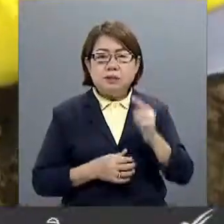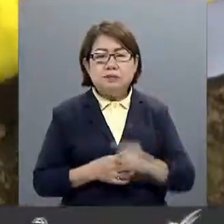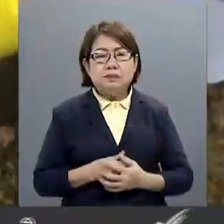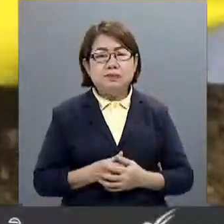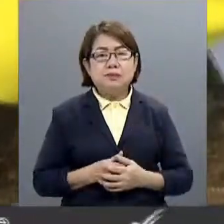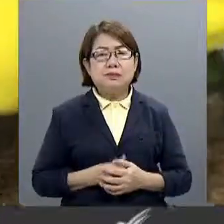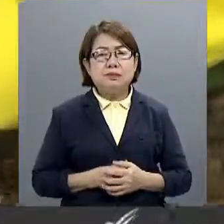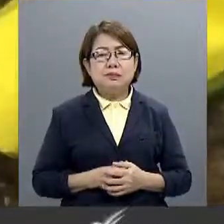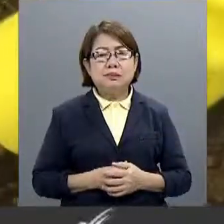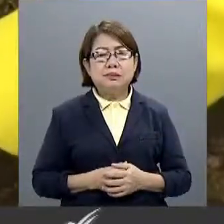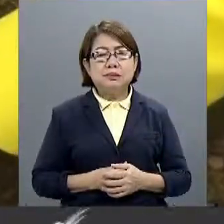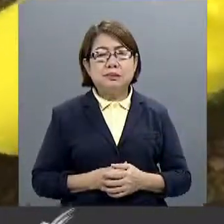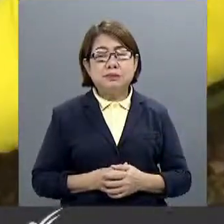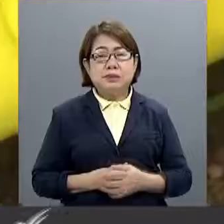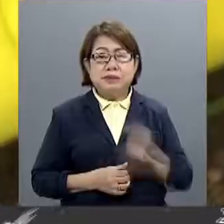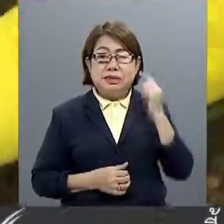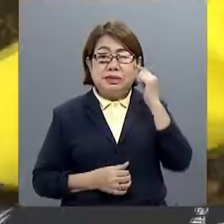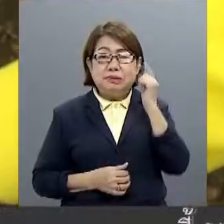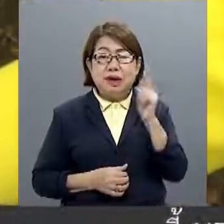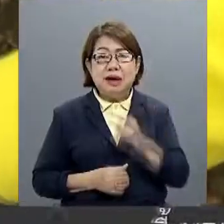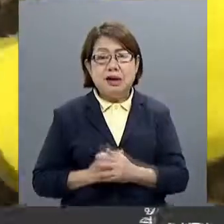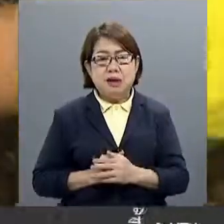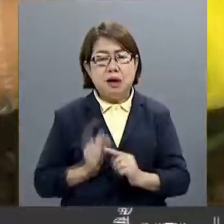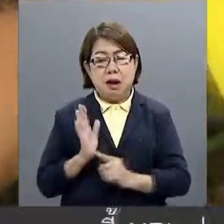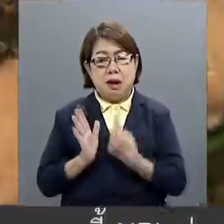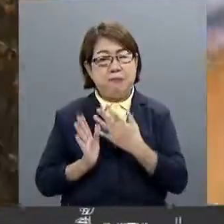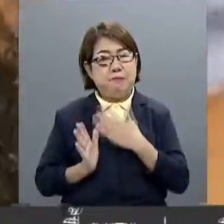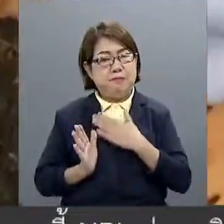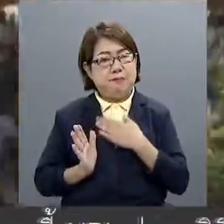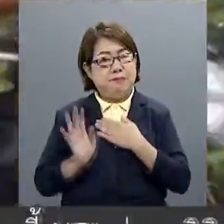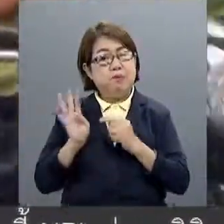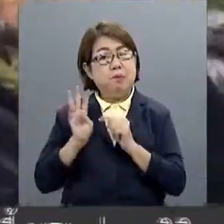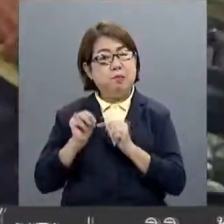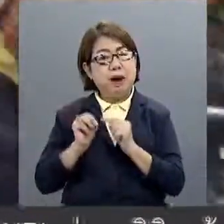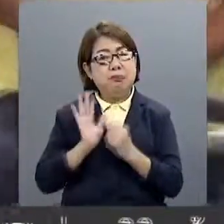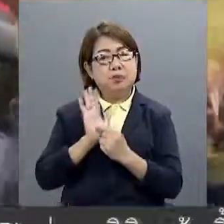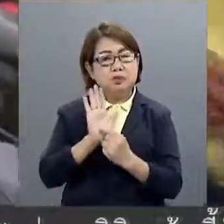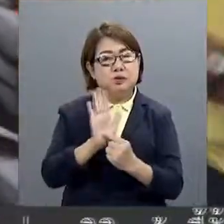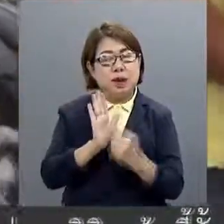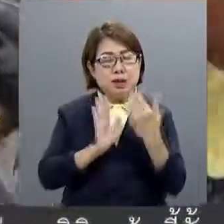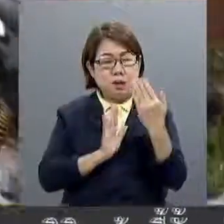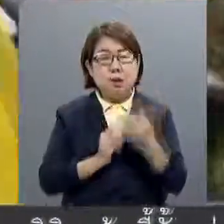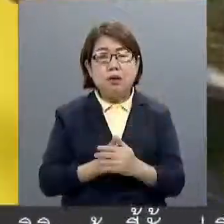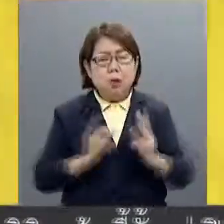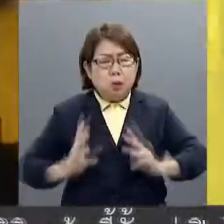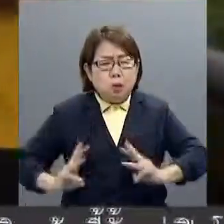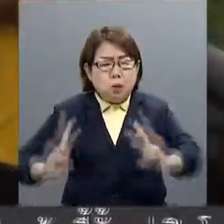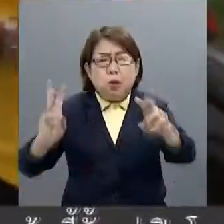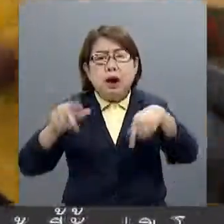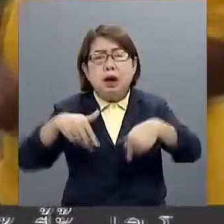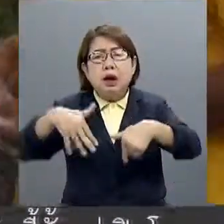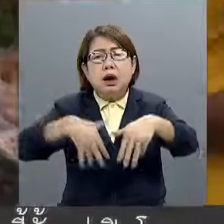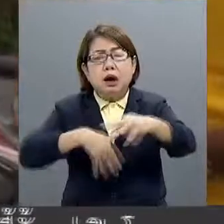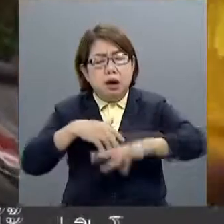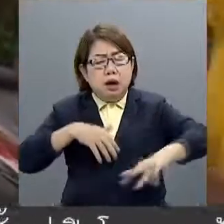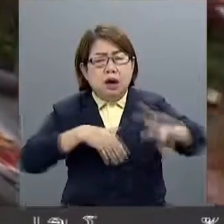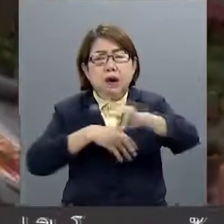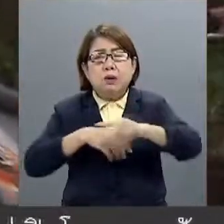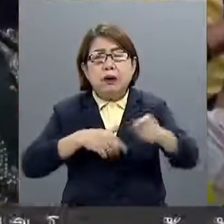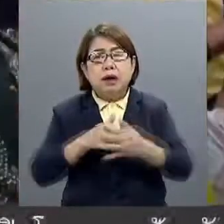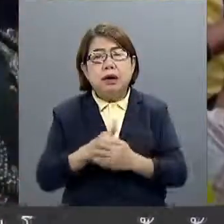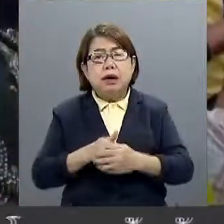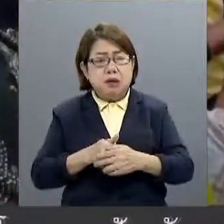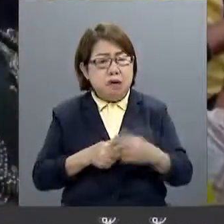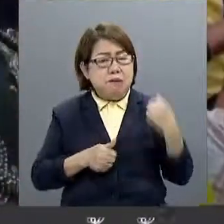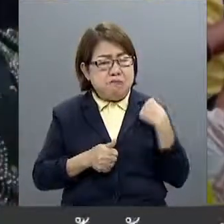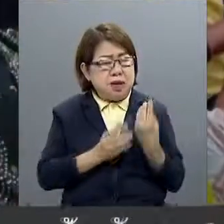หมู่บ้านบางกระแตก็เป็นต้นแบบ นอกจากพื้นที่ว่างในชุมชนที่ใช้สำหรับปลูกต้นไม้หวัง